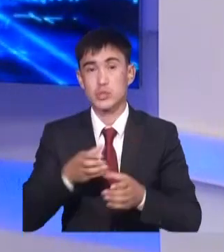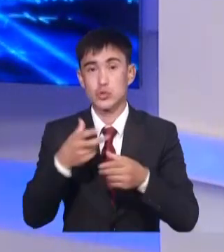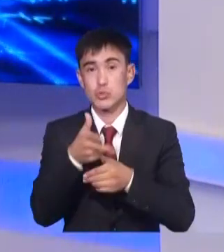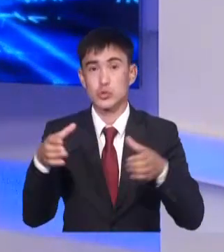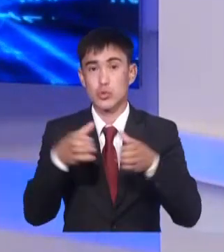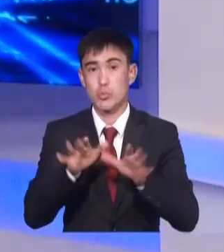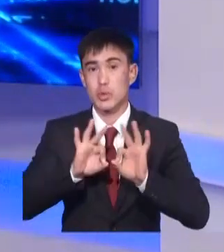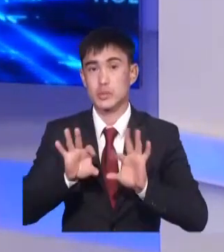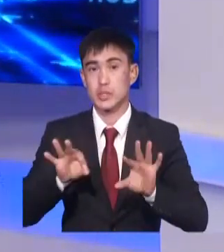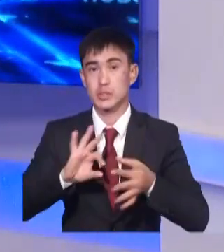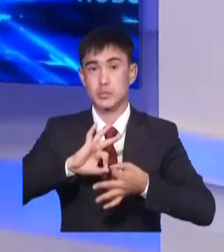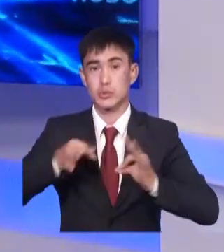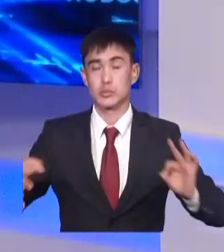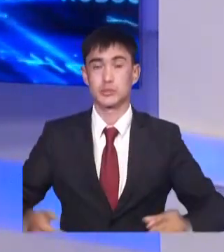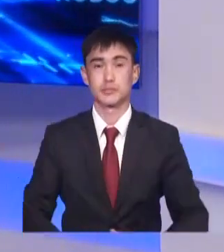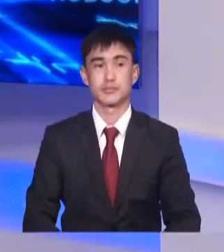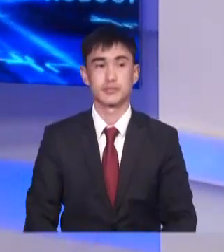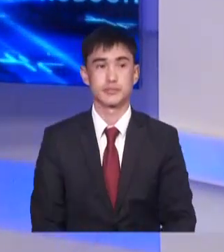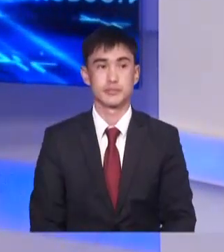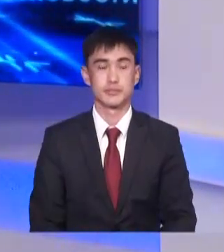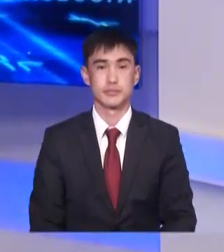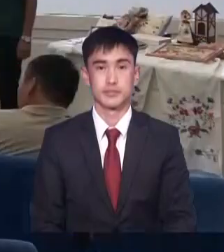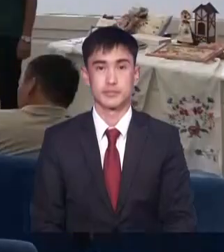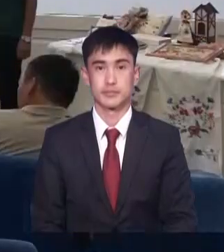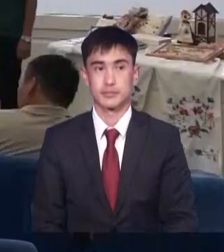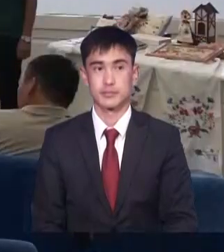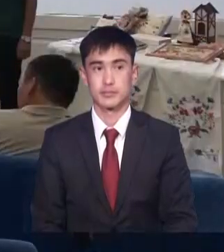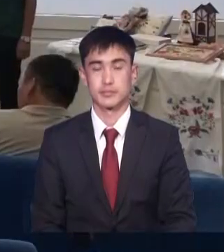наша съемочная группа. Все подробности в следующем сюжете.